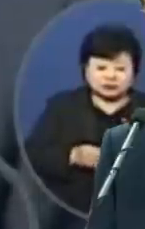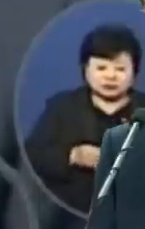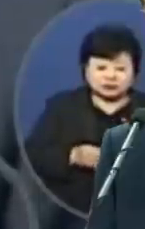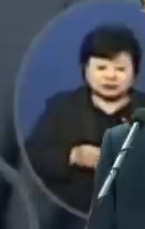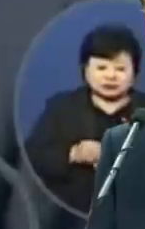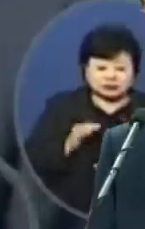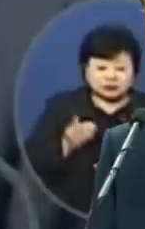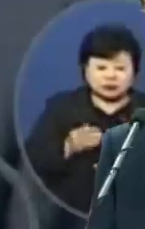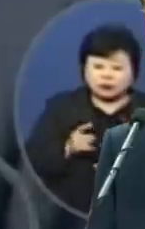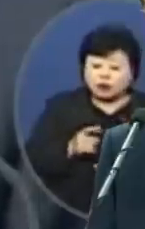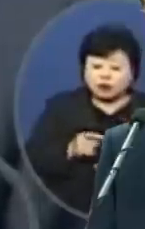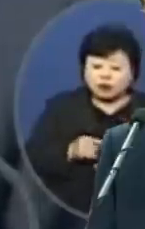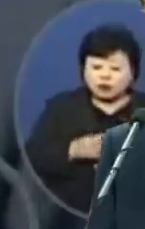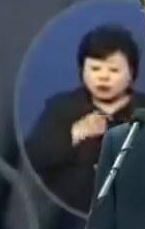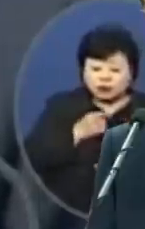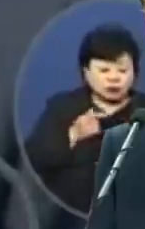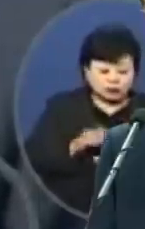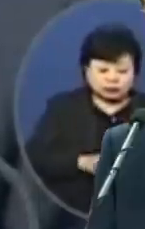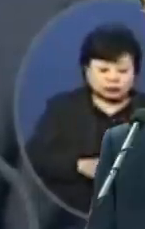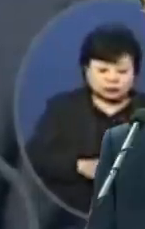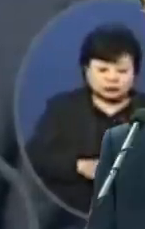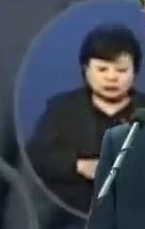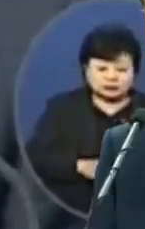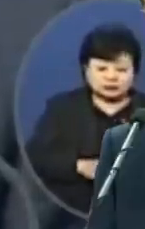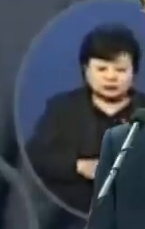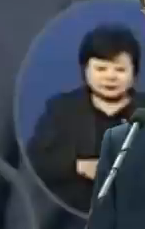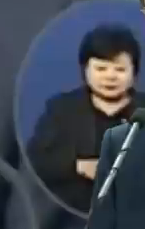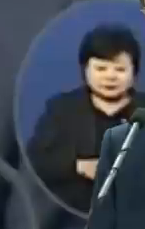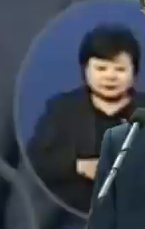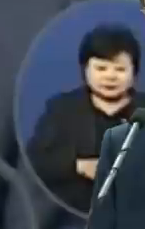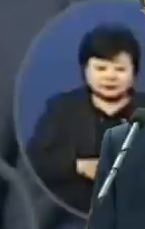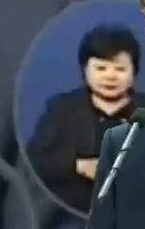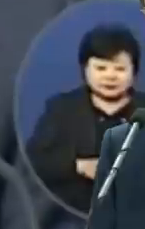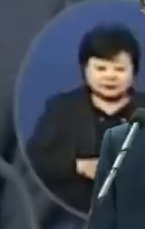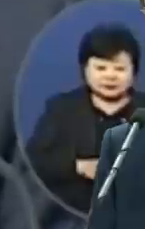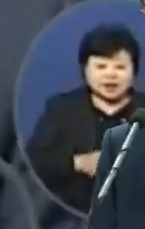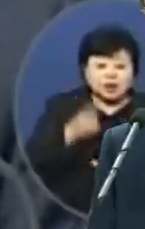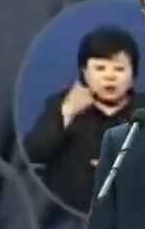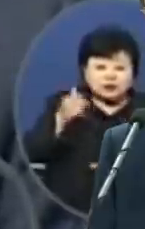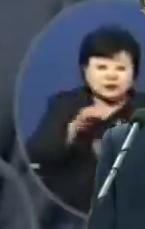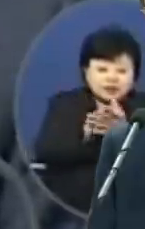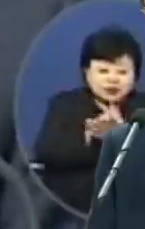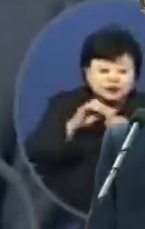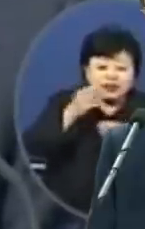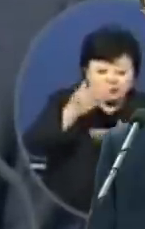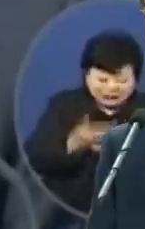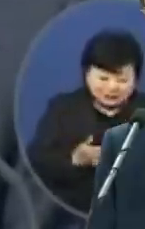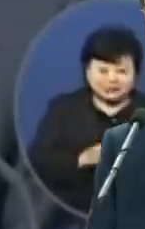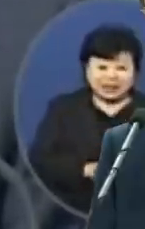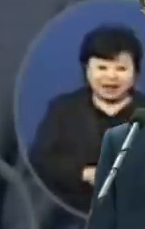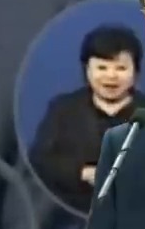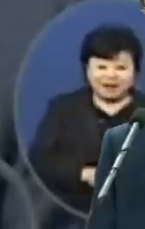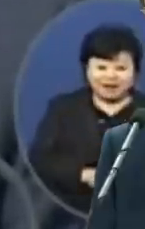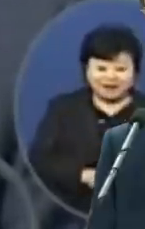나오면 되었지 그 이상 내가 뭐 바랄 거 뭐가 있겠습니까? 그러니까 목사님 기도가 응답받았습니다.